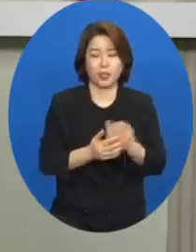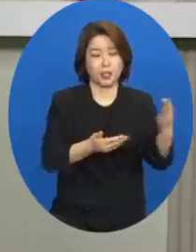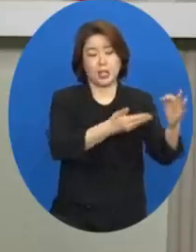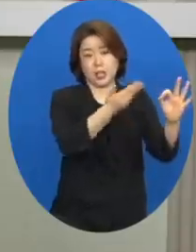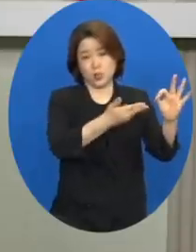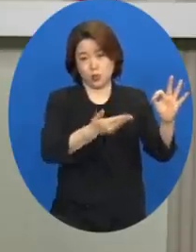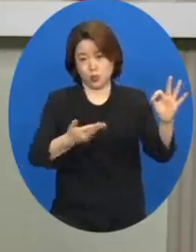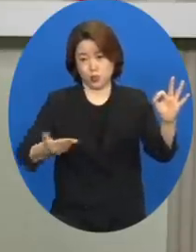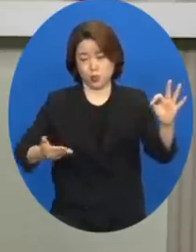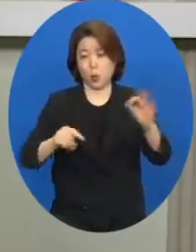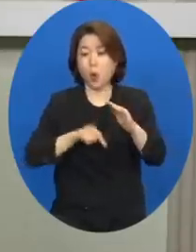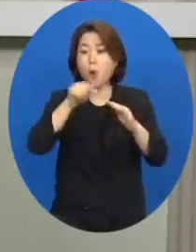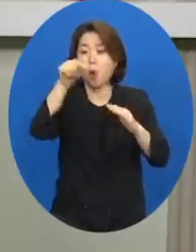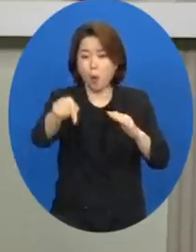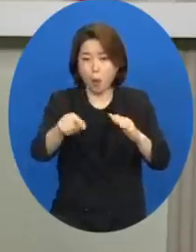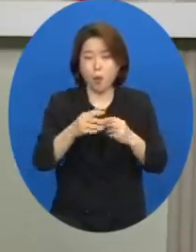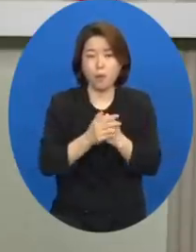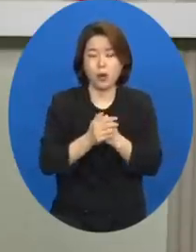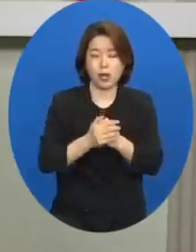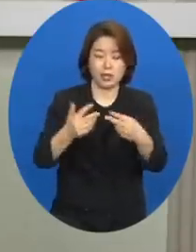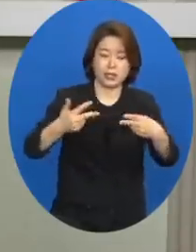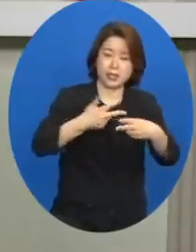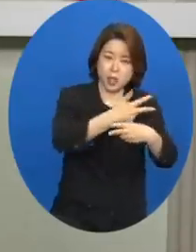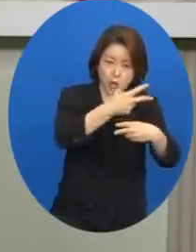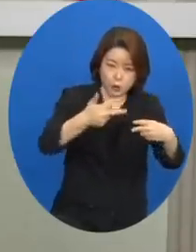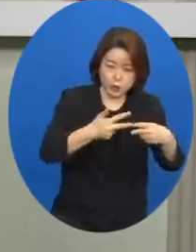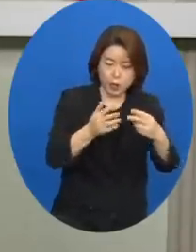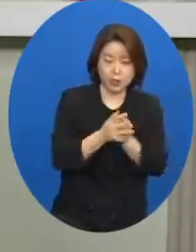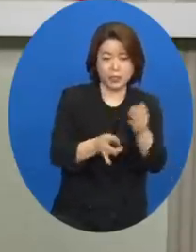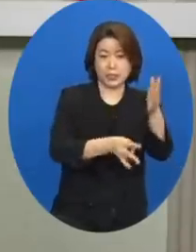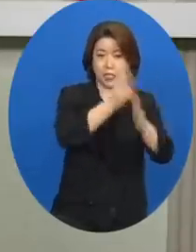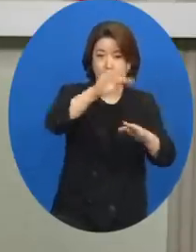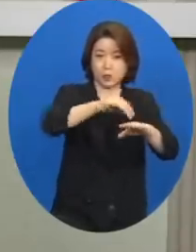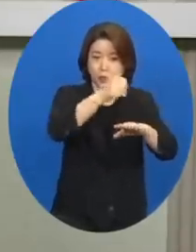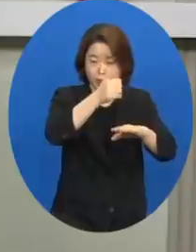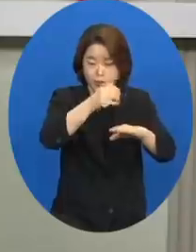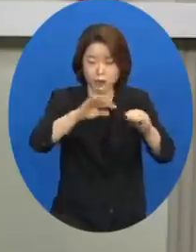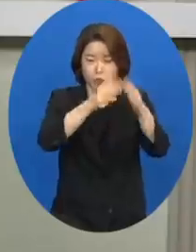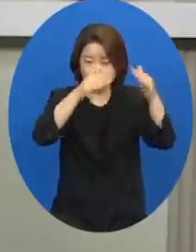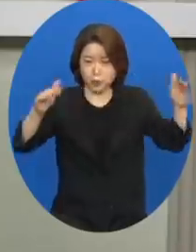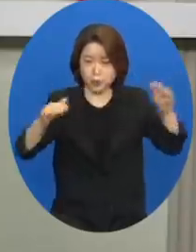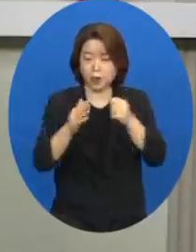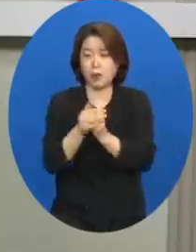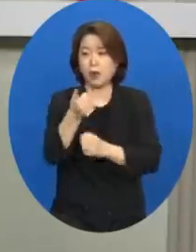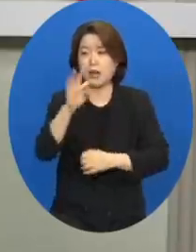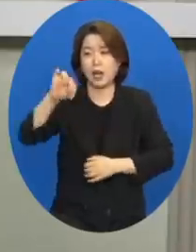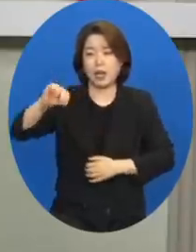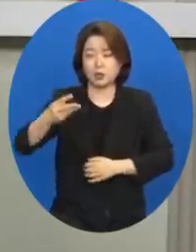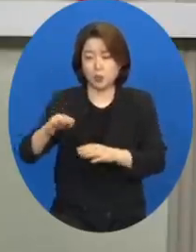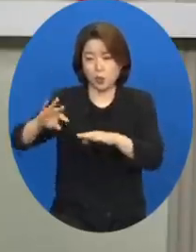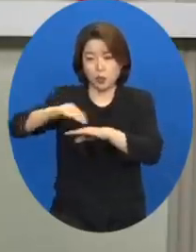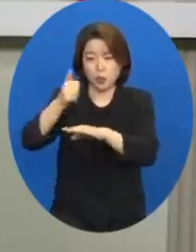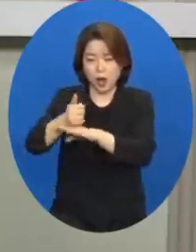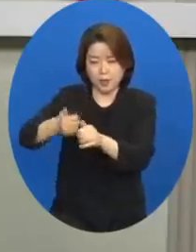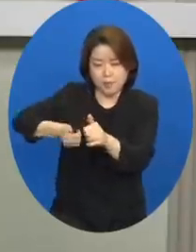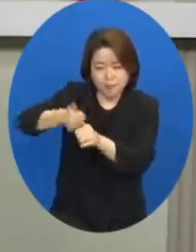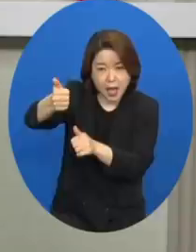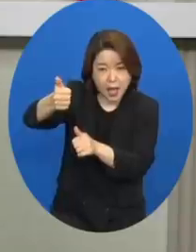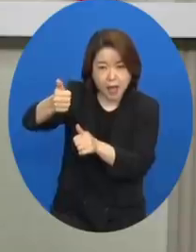건너서 여리고 성 예루살렘 성 또 하솔 왕 을 꺾고